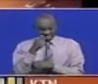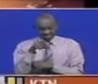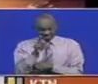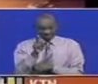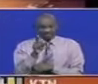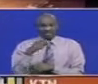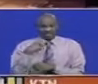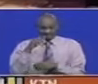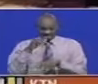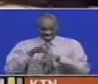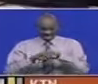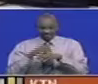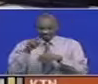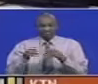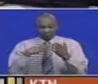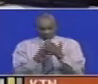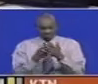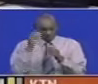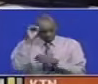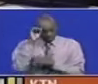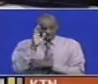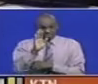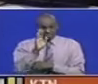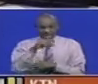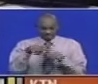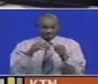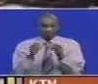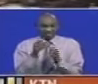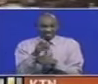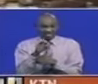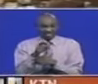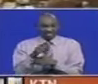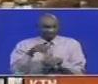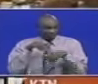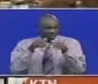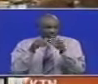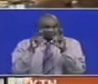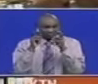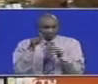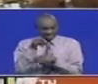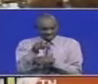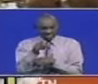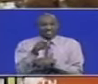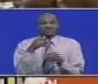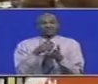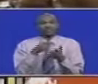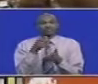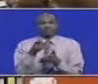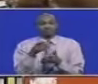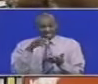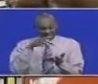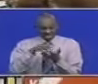fursa ya kupeana maoni yao kuhusiana na mkutano huu, hasa kuambatana na masuala yanayohusika na kesi